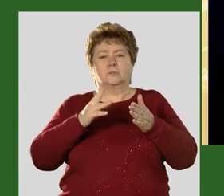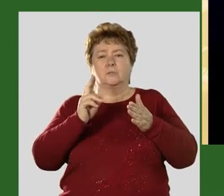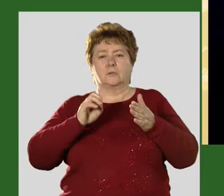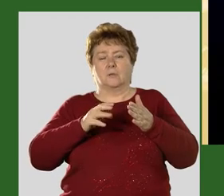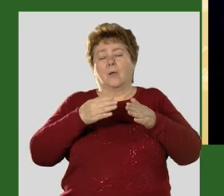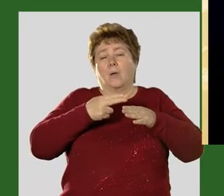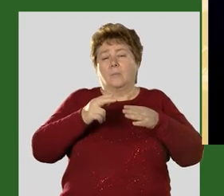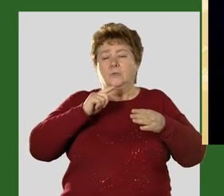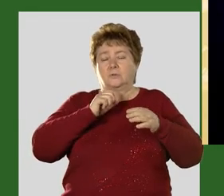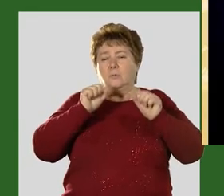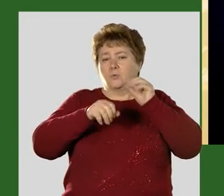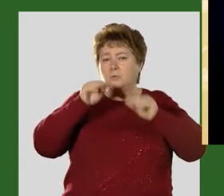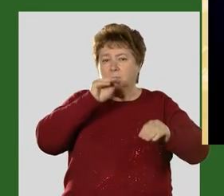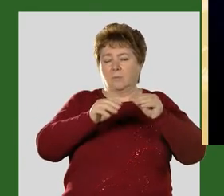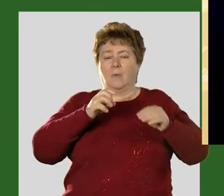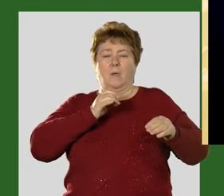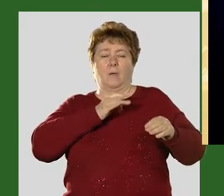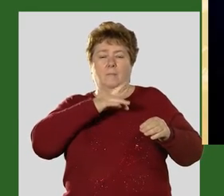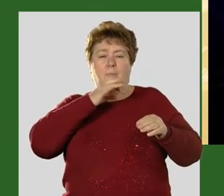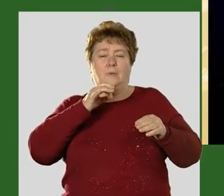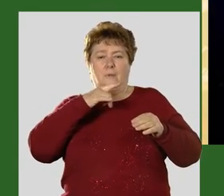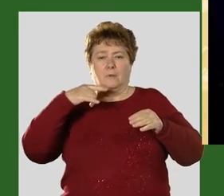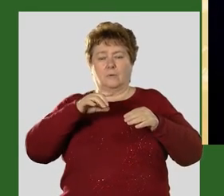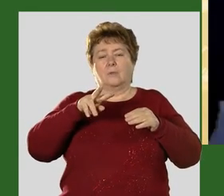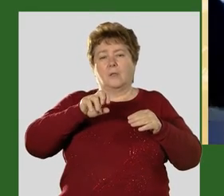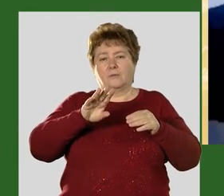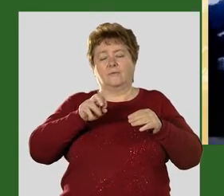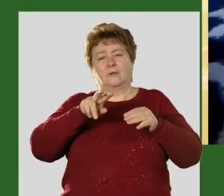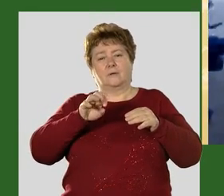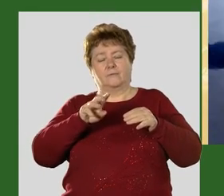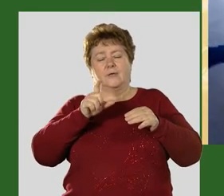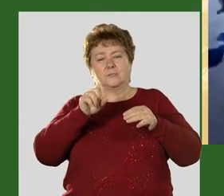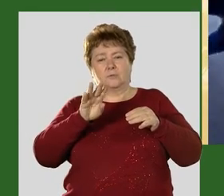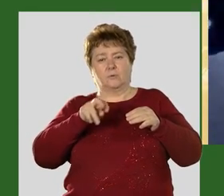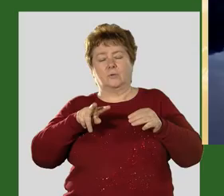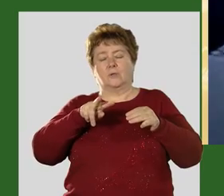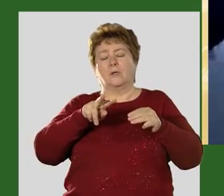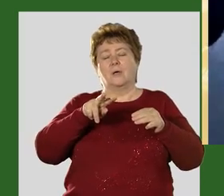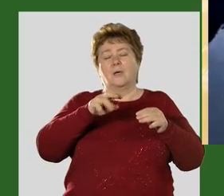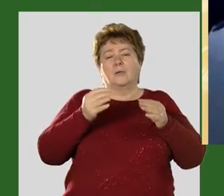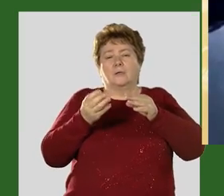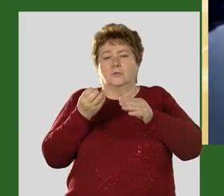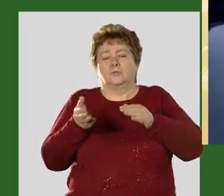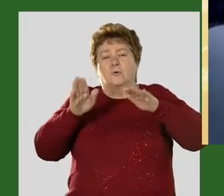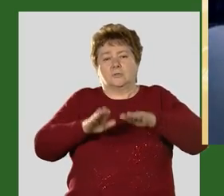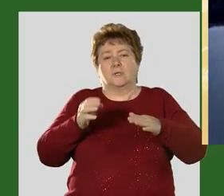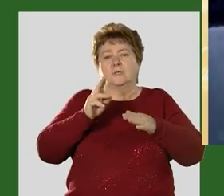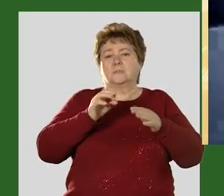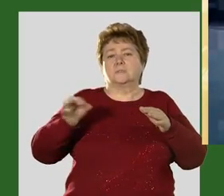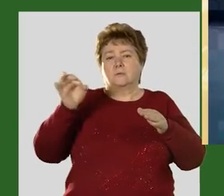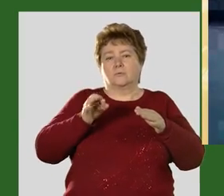здесь без труда смогли бы разместиться Беларусь, Литва, Латвия и Эстония, и даже еще место останется для какого-нибудь